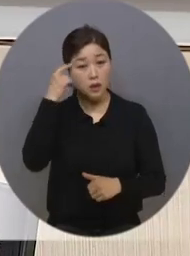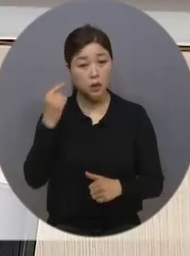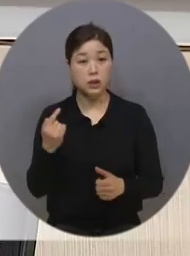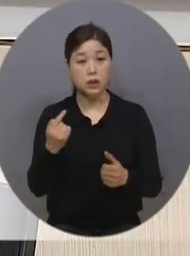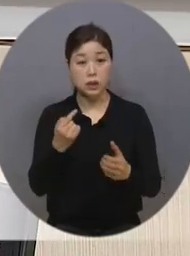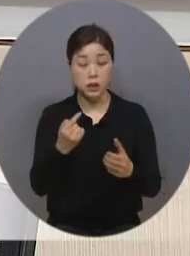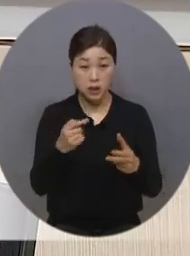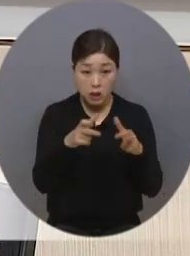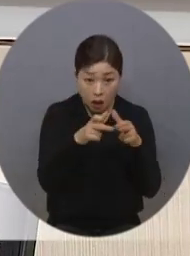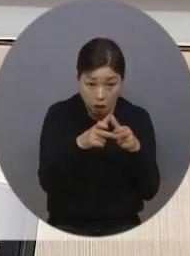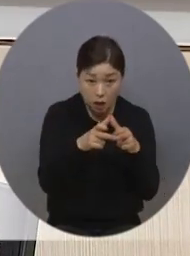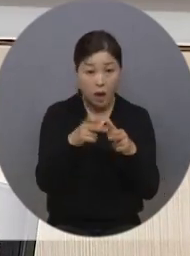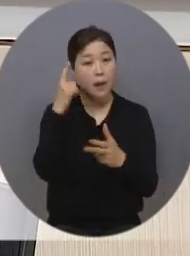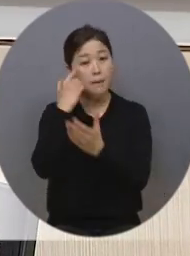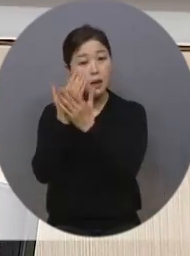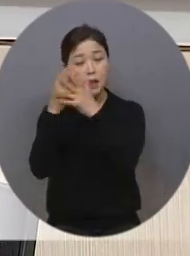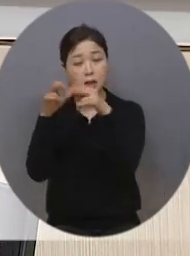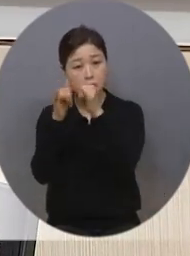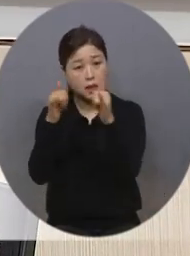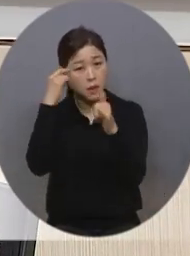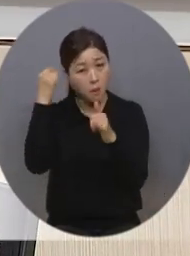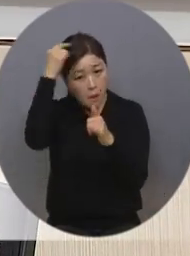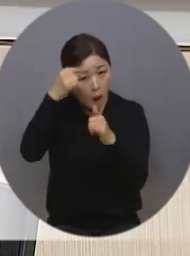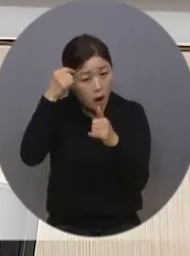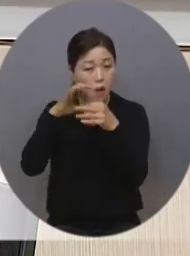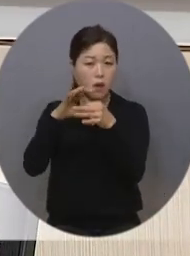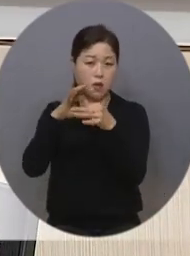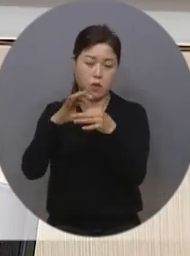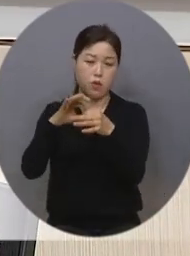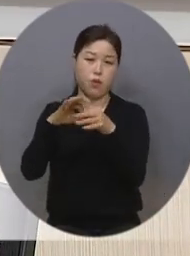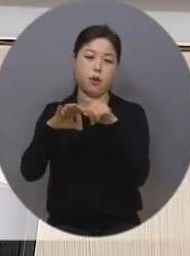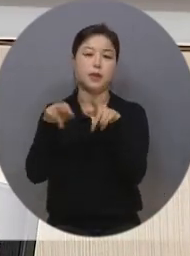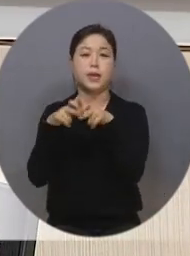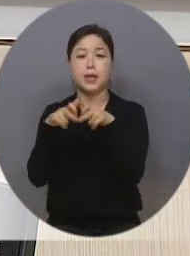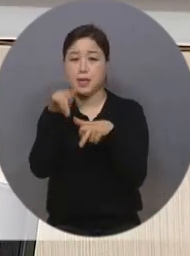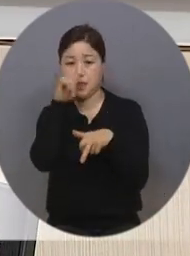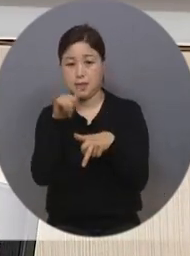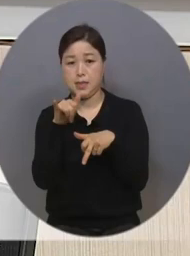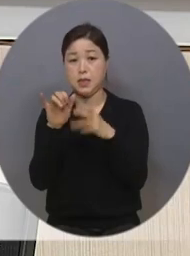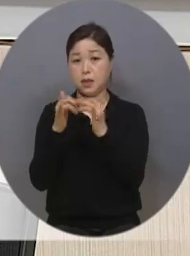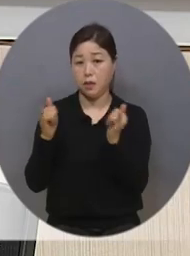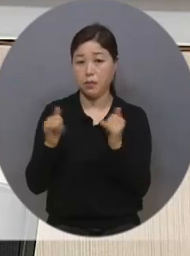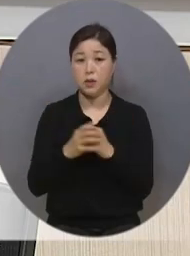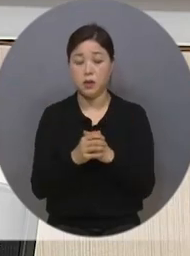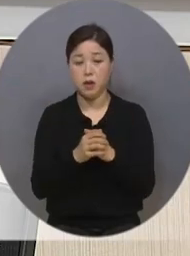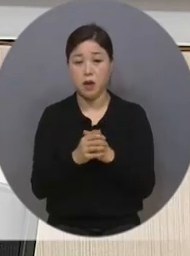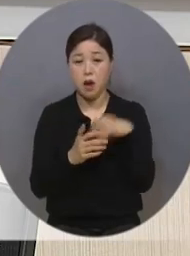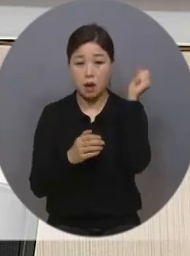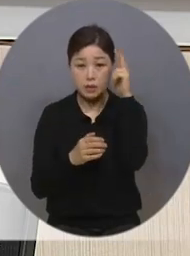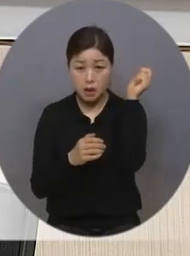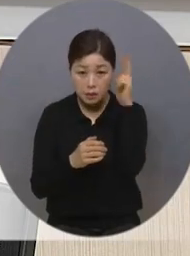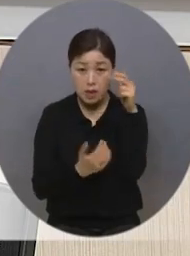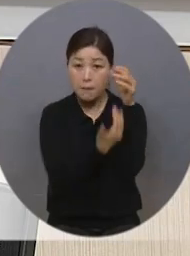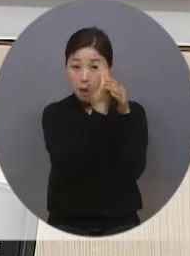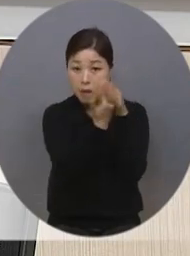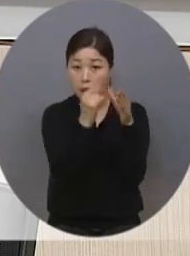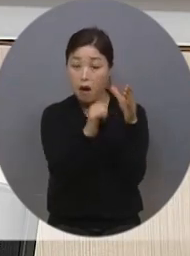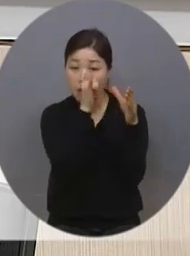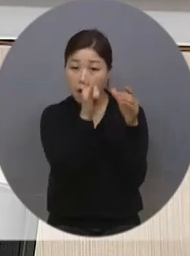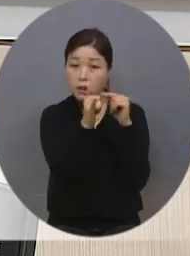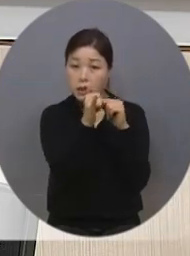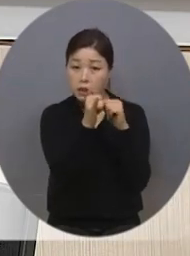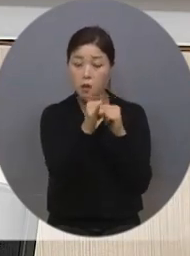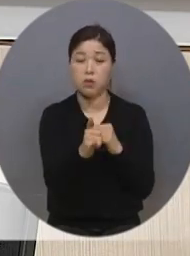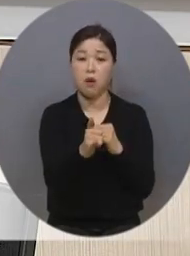정신장애든 발달장애든 인지적인 측면에서 어려움을 겪고 있는 이런 사람들이 어쩌다가 일으키는 그런 일들은 굉장히